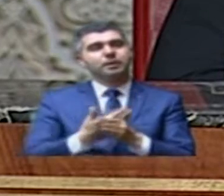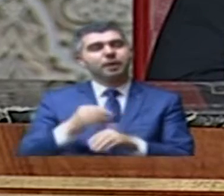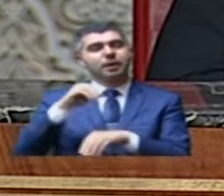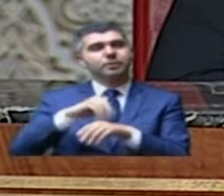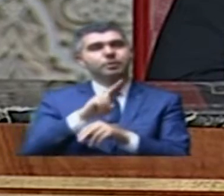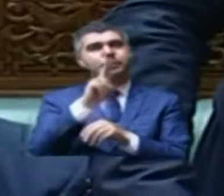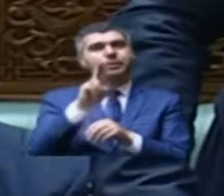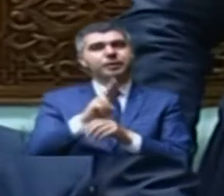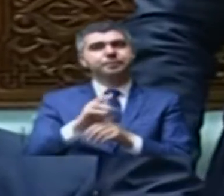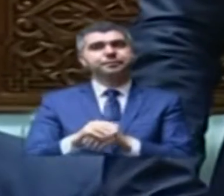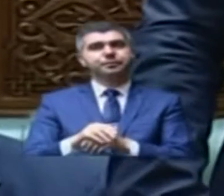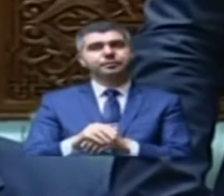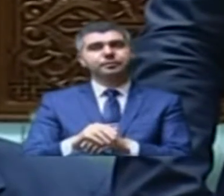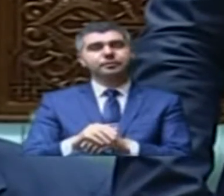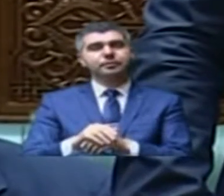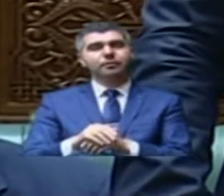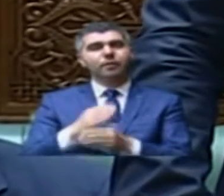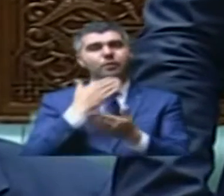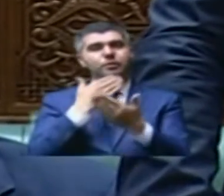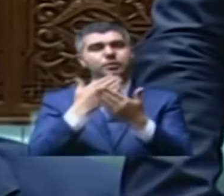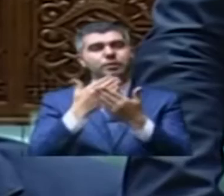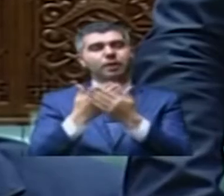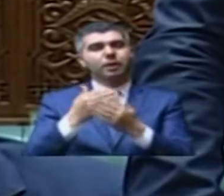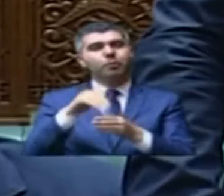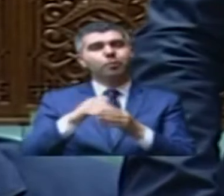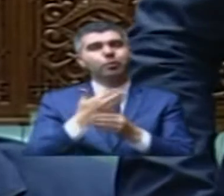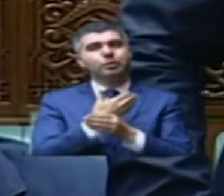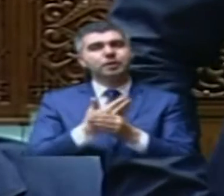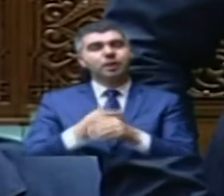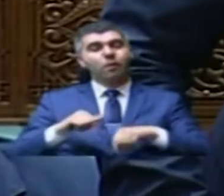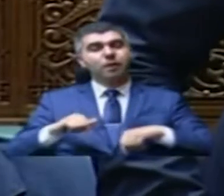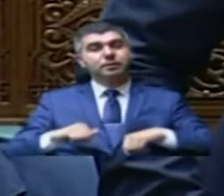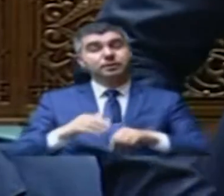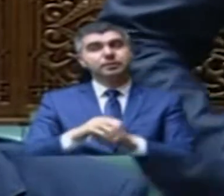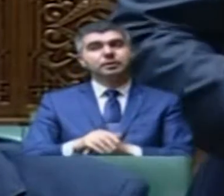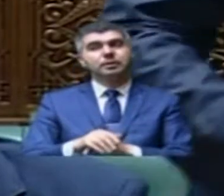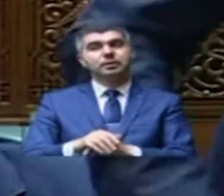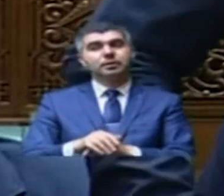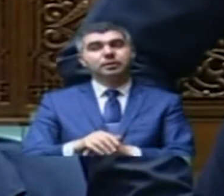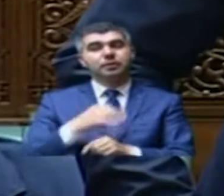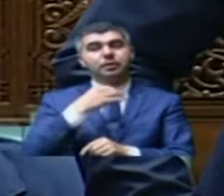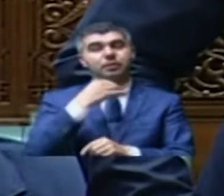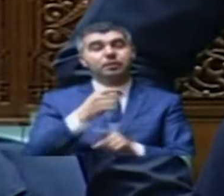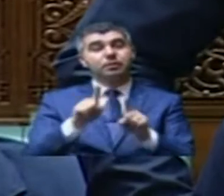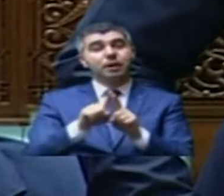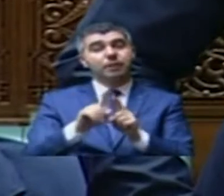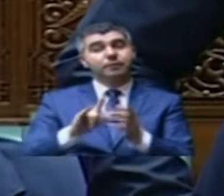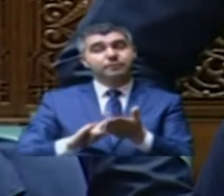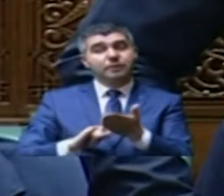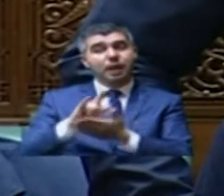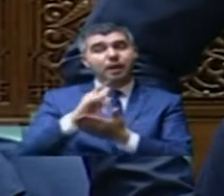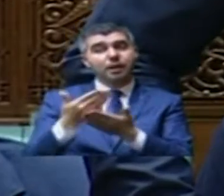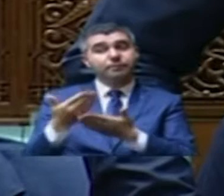شكرا السيدة الرئيسة، السيدات والسادة المستشارين المحترمين، السيد الوزير. بطبيعة الحال هذا الأمر هذا ديال النقل في إطار